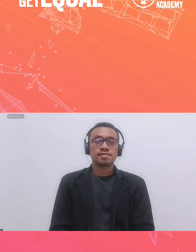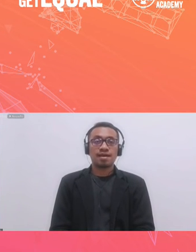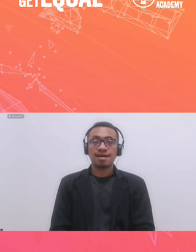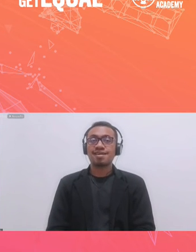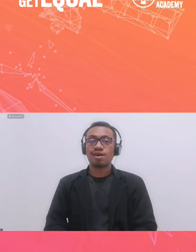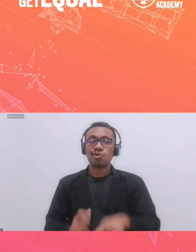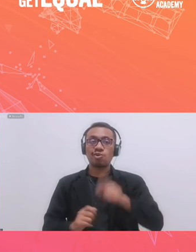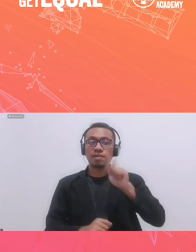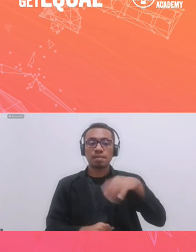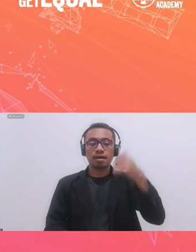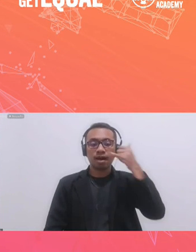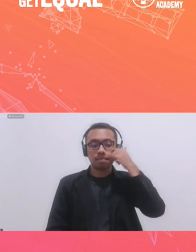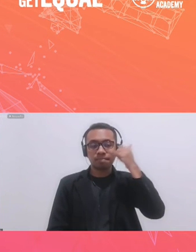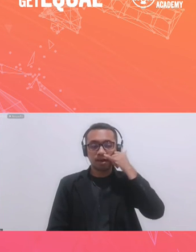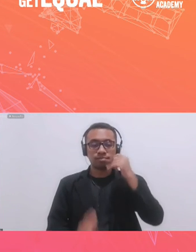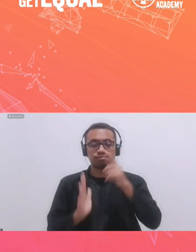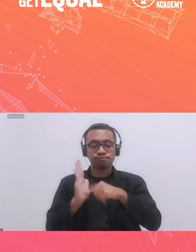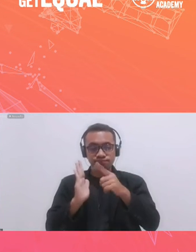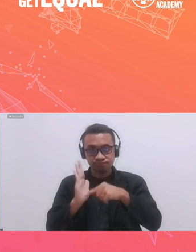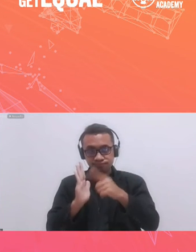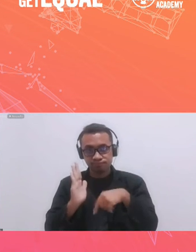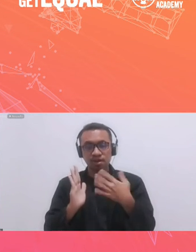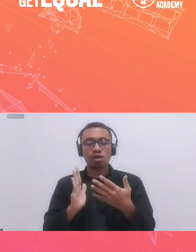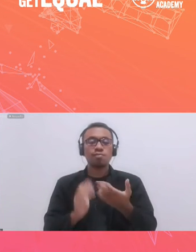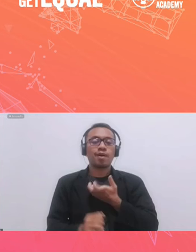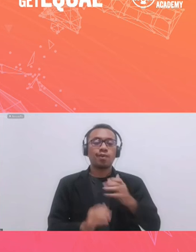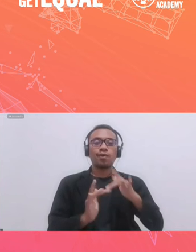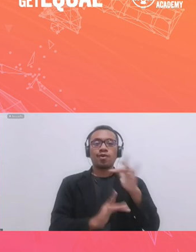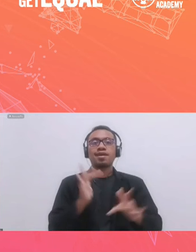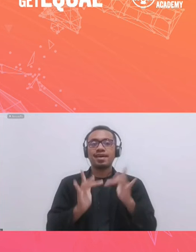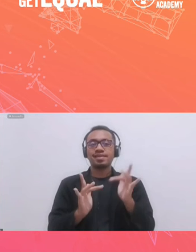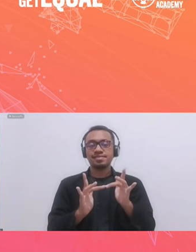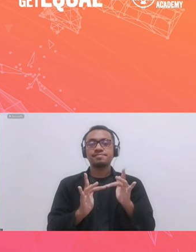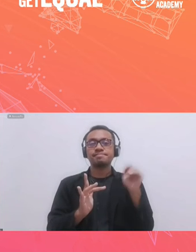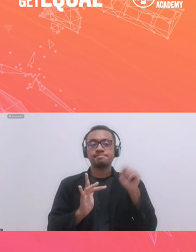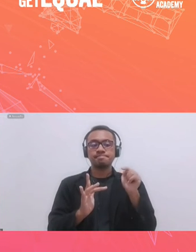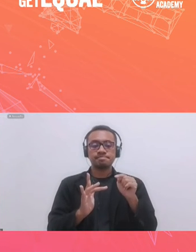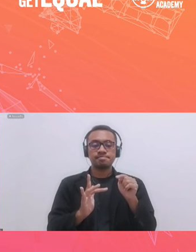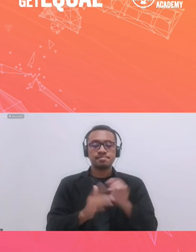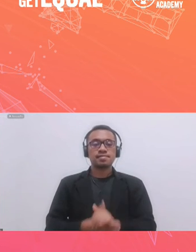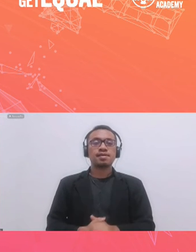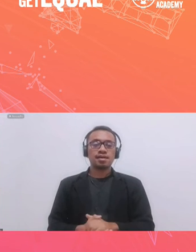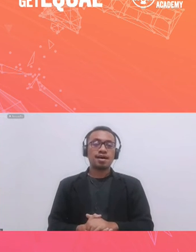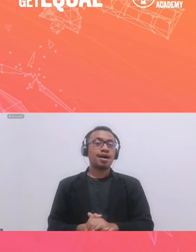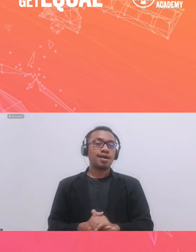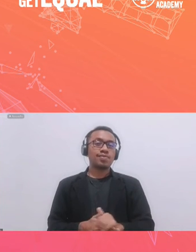handphonenya atau katakanlah beronline ria ini, mungkin orang-orang dekatnya harus